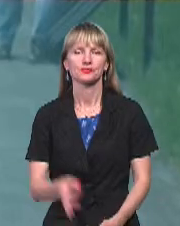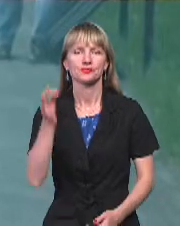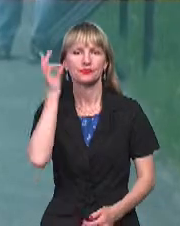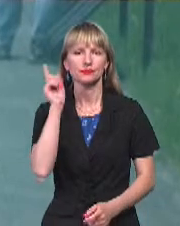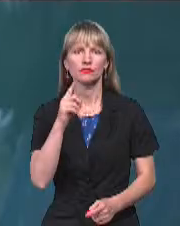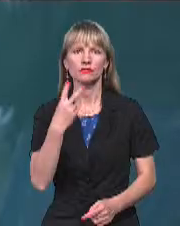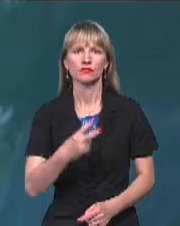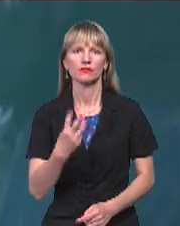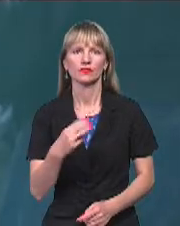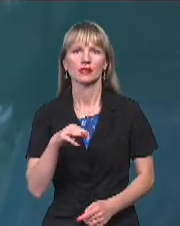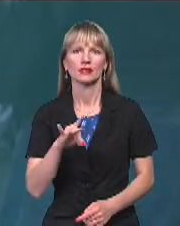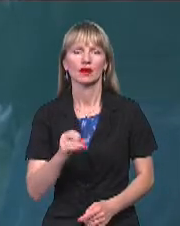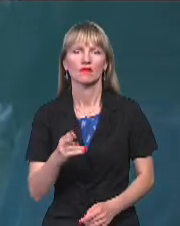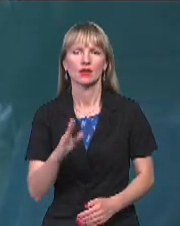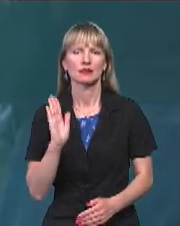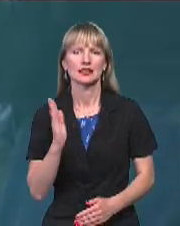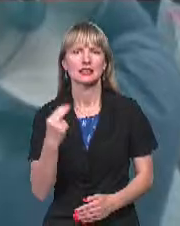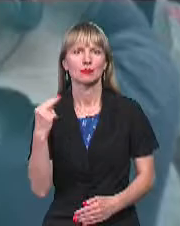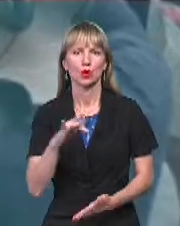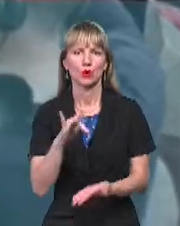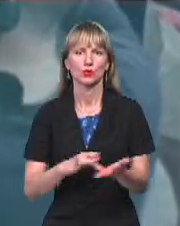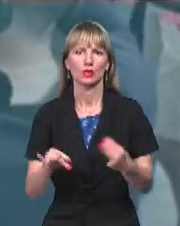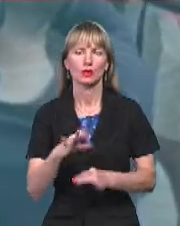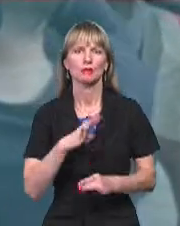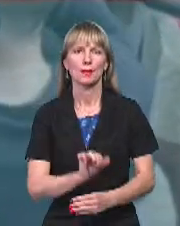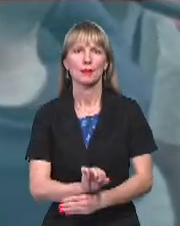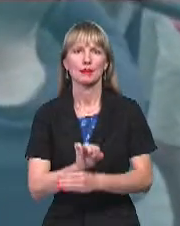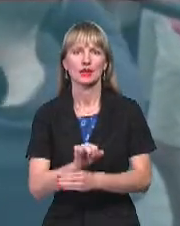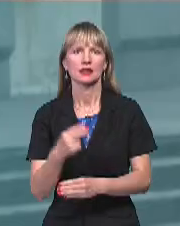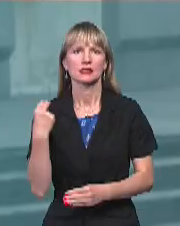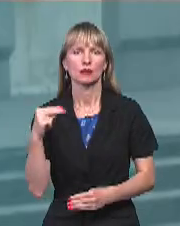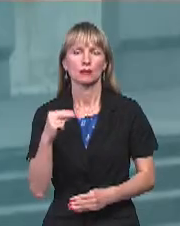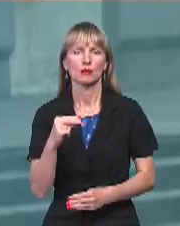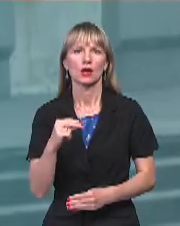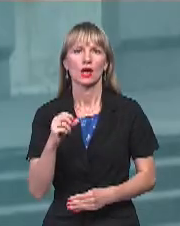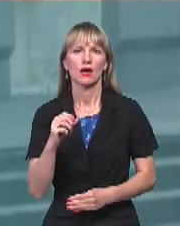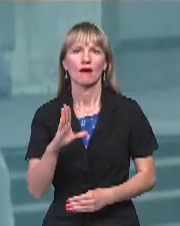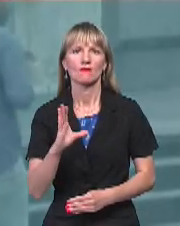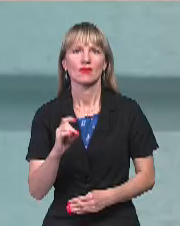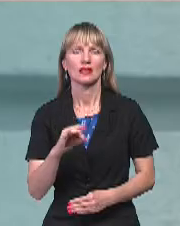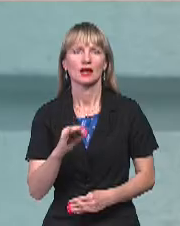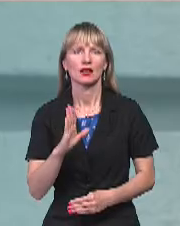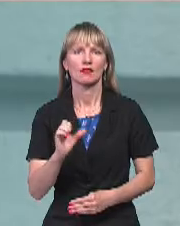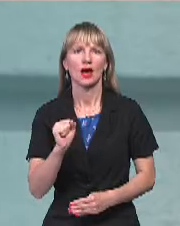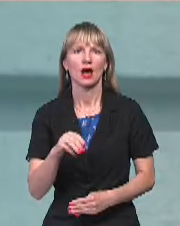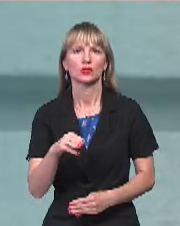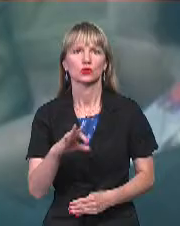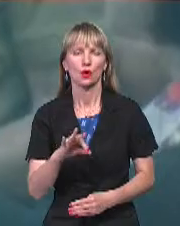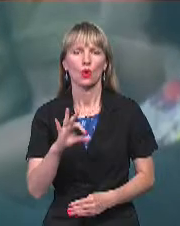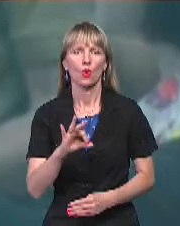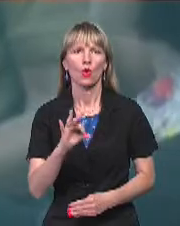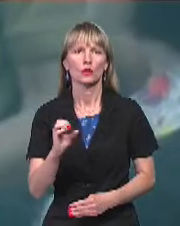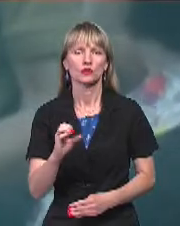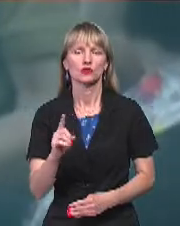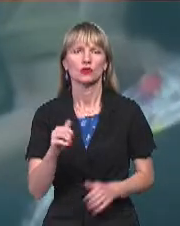Нагадаємо, що 23 травня під стінами Запорізької міськради відбувся мітинг запорізьких ветеранів АТО ООС щодо вирішення проблеми